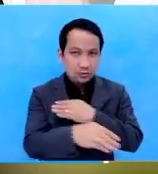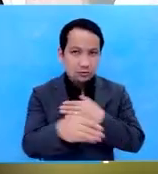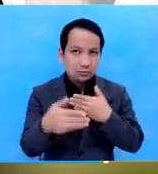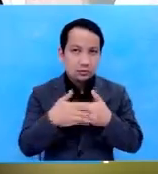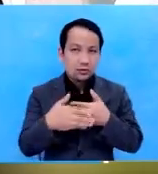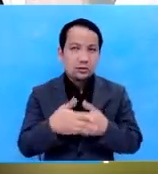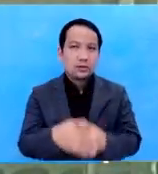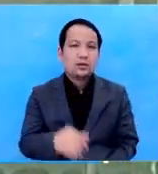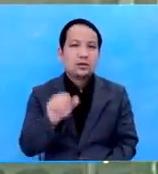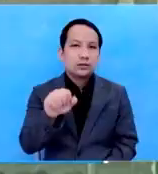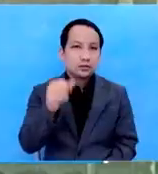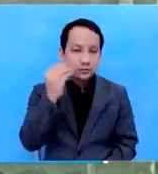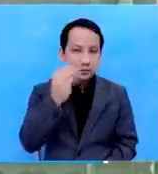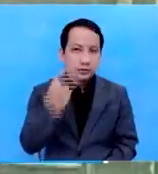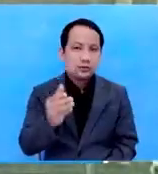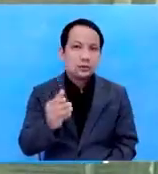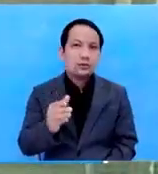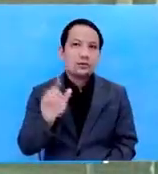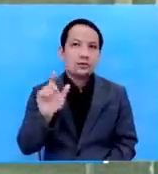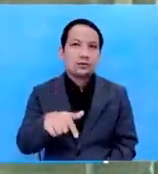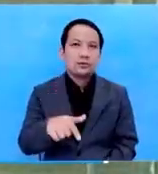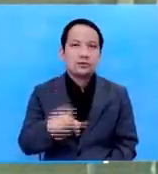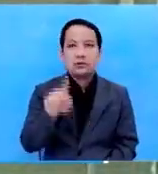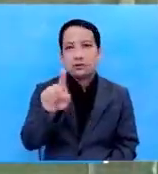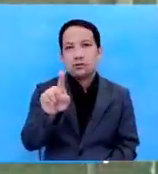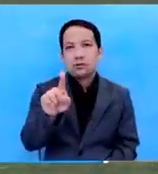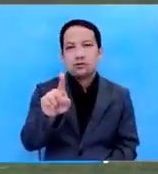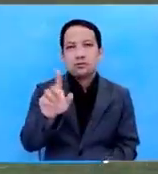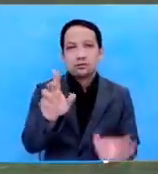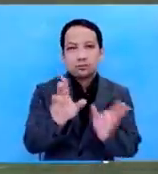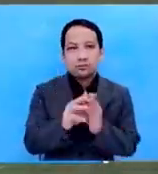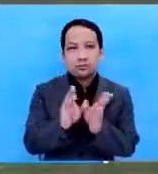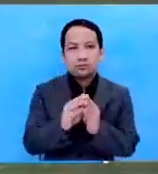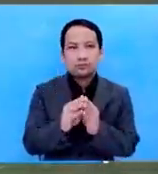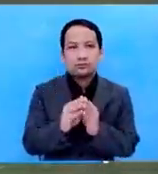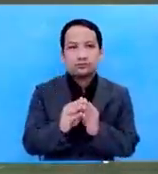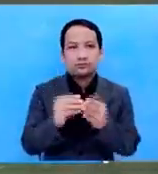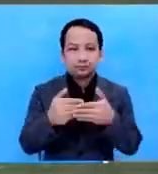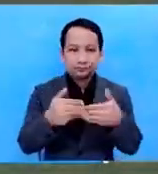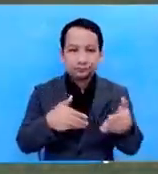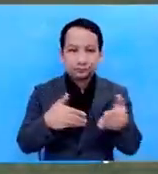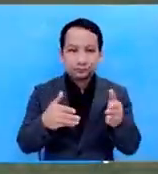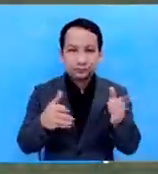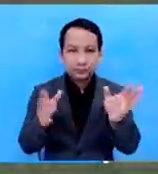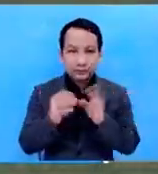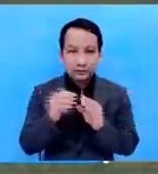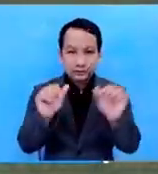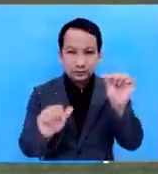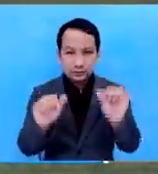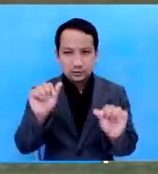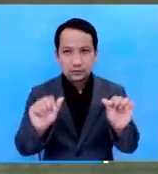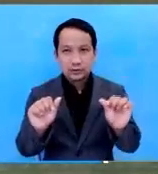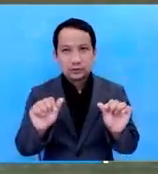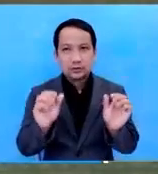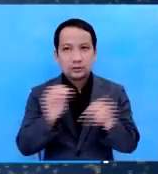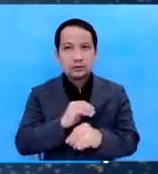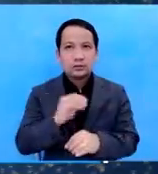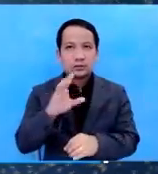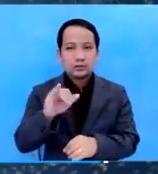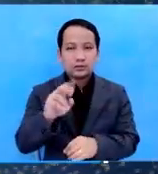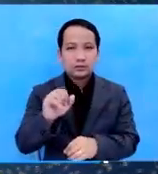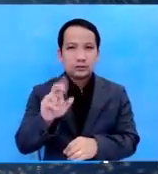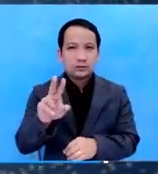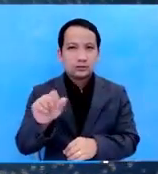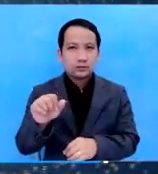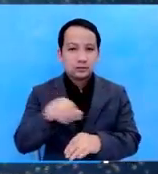Yes, Ms. Gretchen. Mamayang alauna kasi magkakaroon ng pre-disaster risk assessment itong Office of Civil Defense natin sa Region